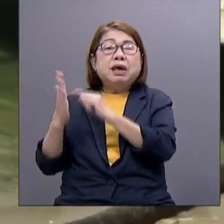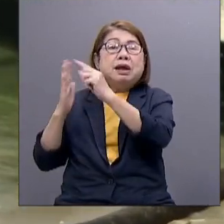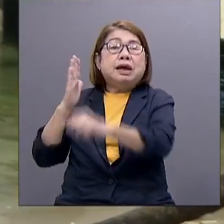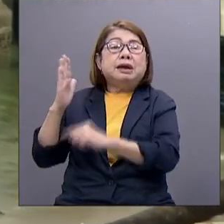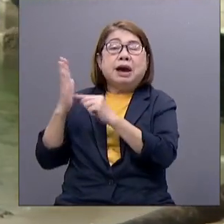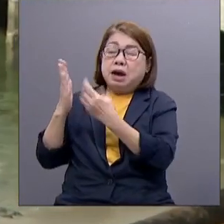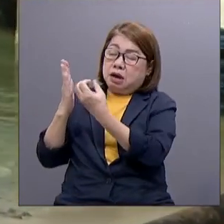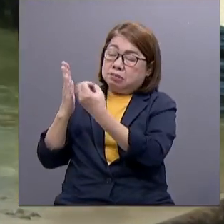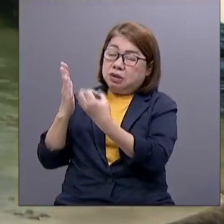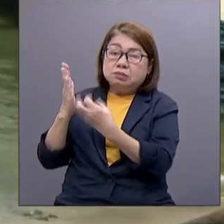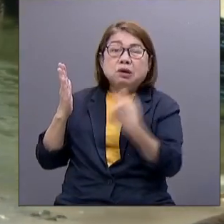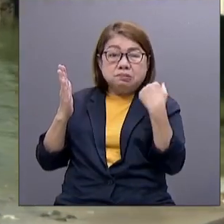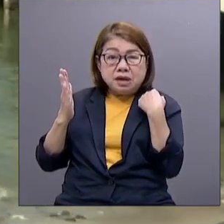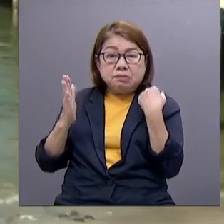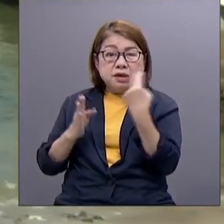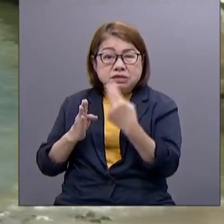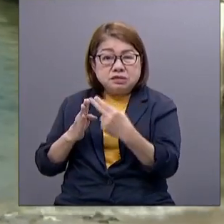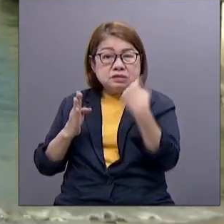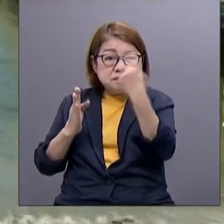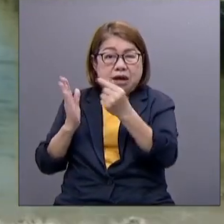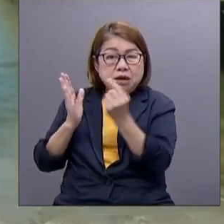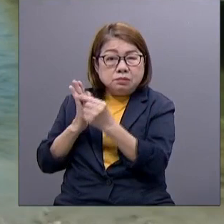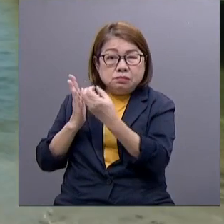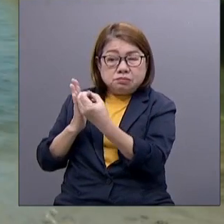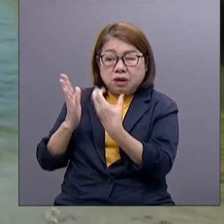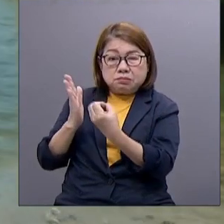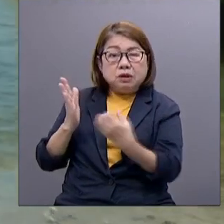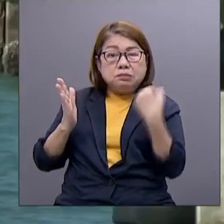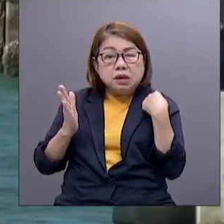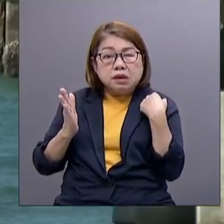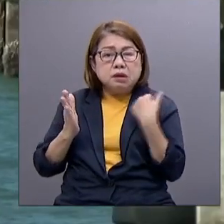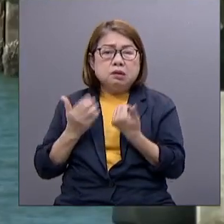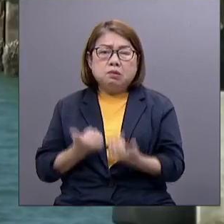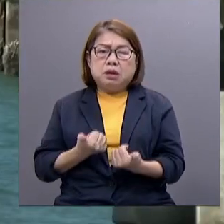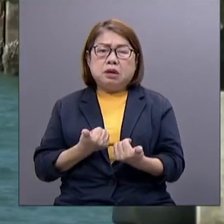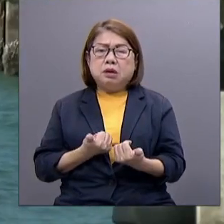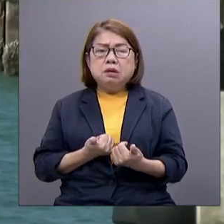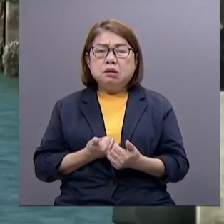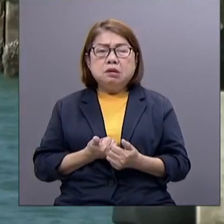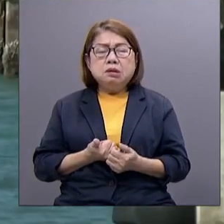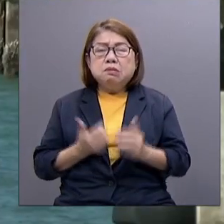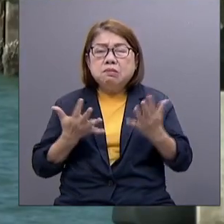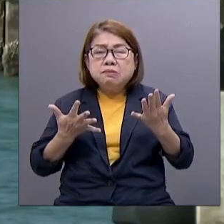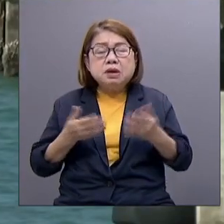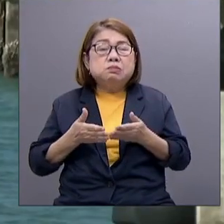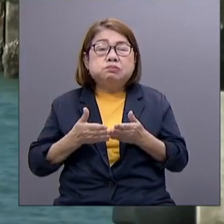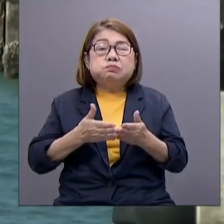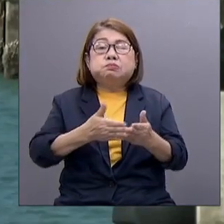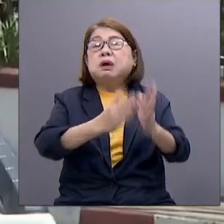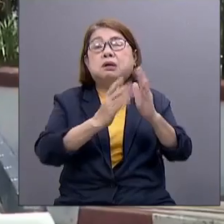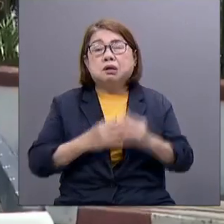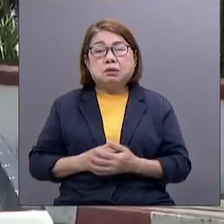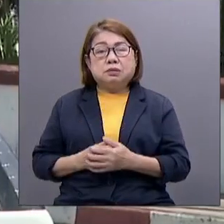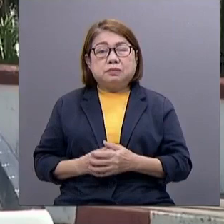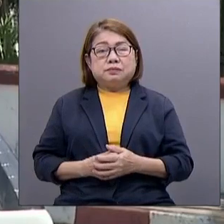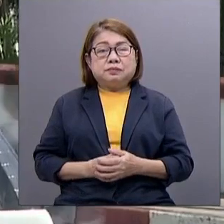ปรากฏในชื่อทะเบียนเป็นเรือของอะไรกันแน่ทำให้ไม่พบความผิดปกติเรือสามารถออกไปจากหน้าน้ำ